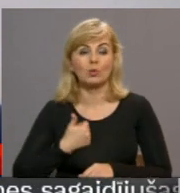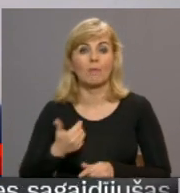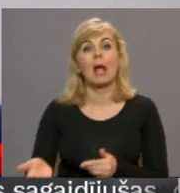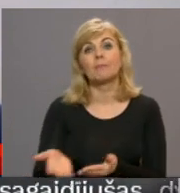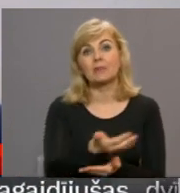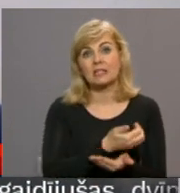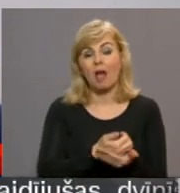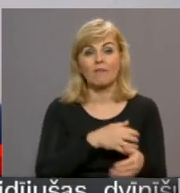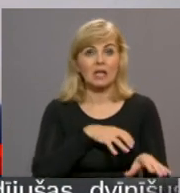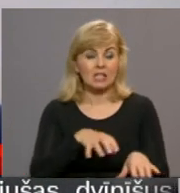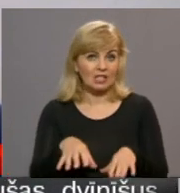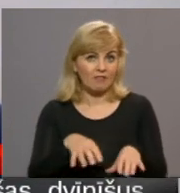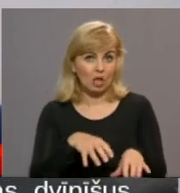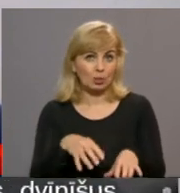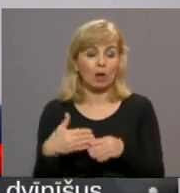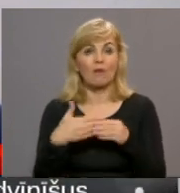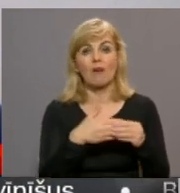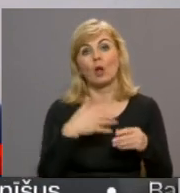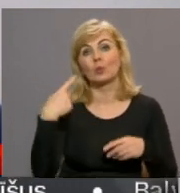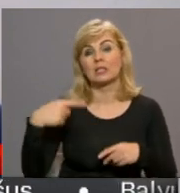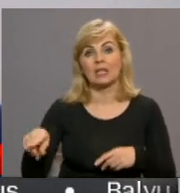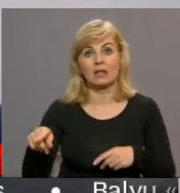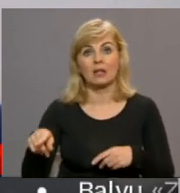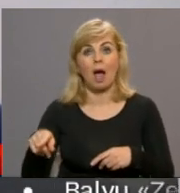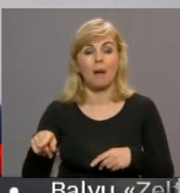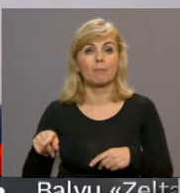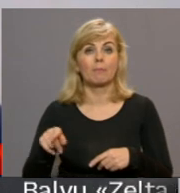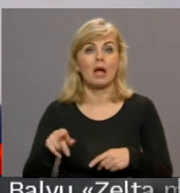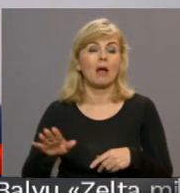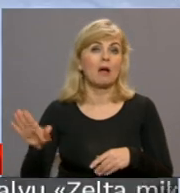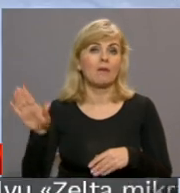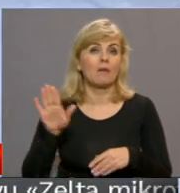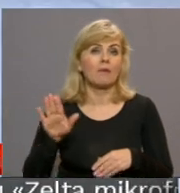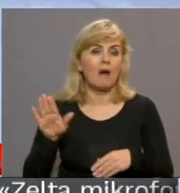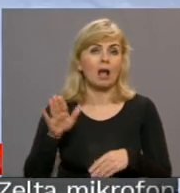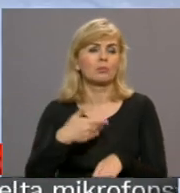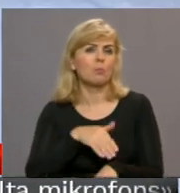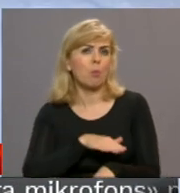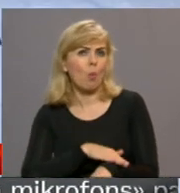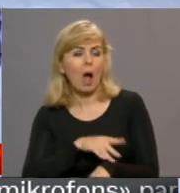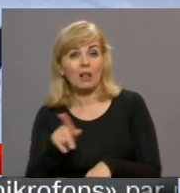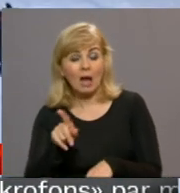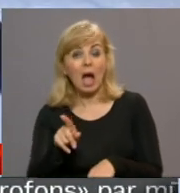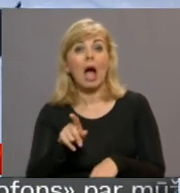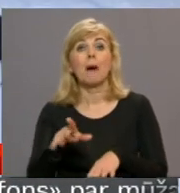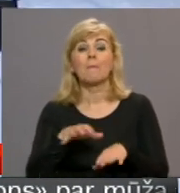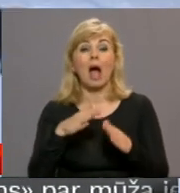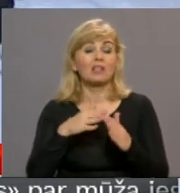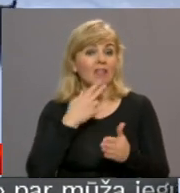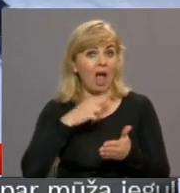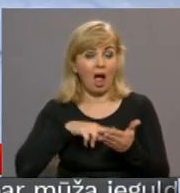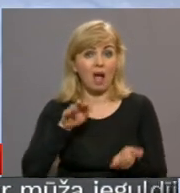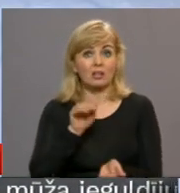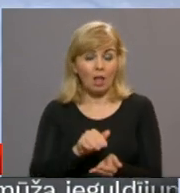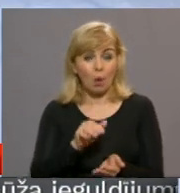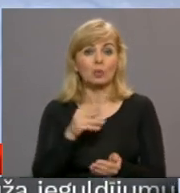savāc dzīvniekus un bet uz citām valstīm, teiksim, uz Rietumu vai Poliju. Ja mājdzīvnieks apbedīts nelegāli, saimniekam